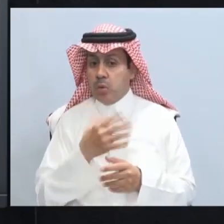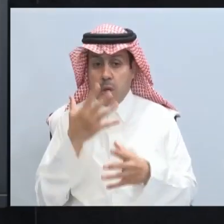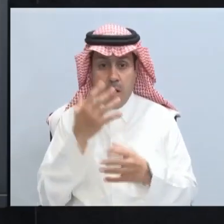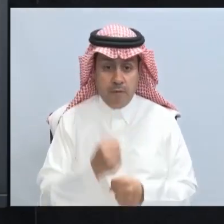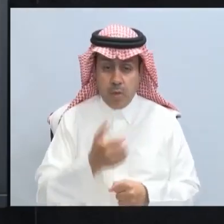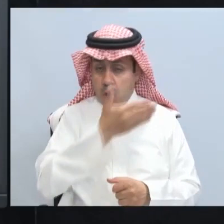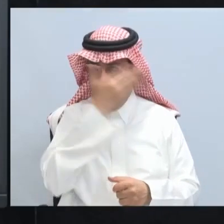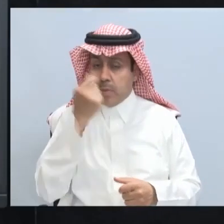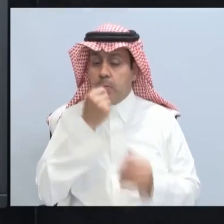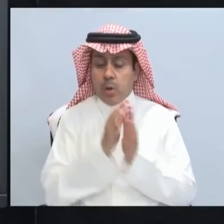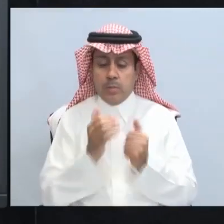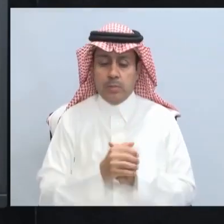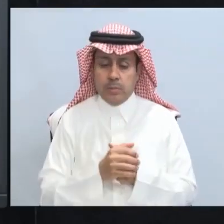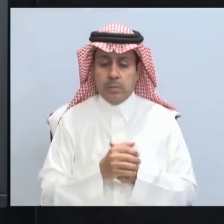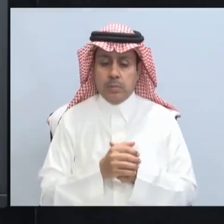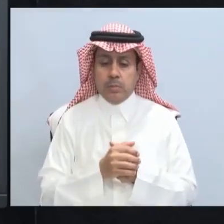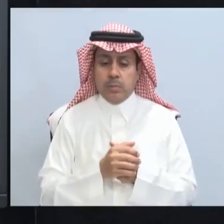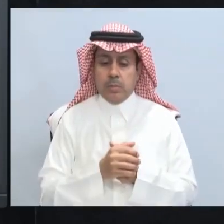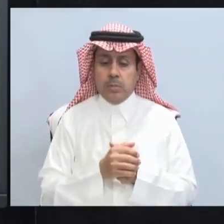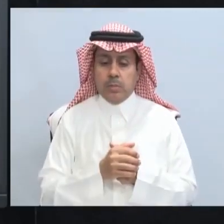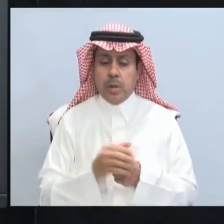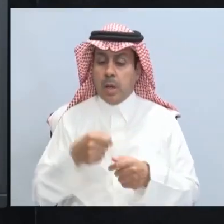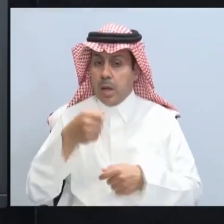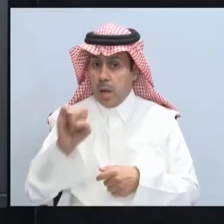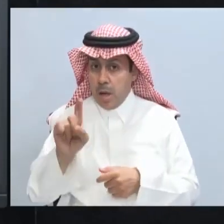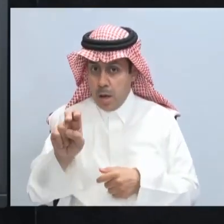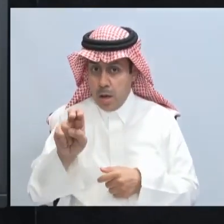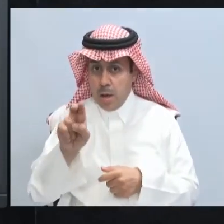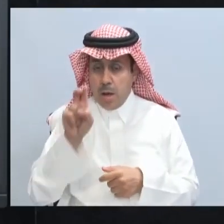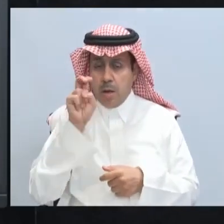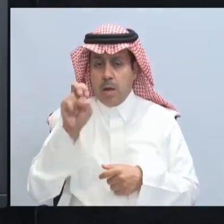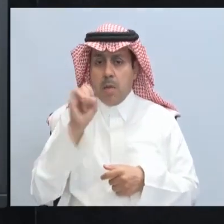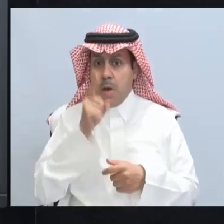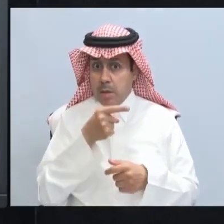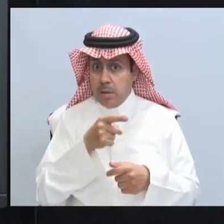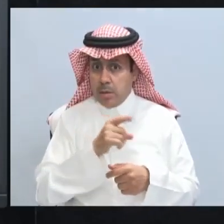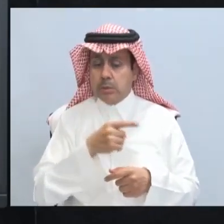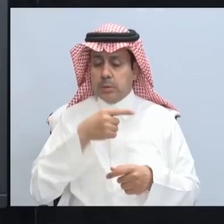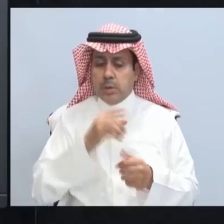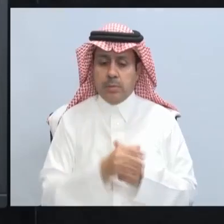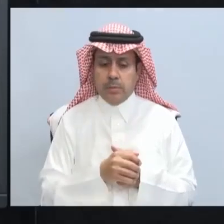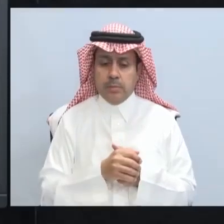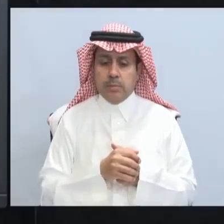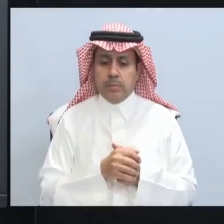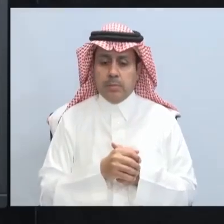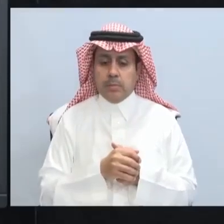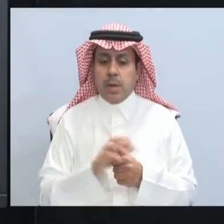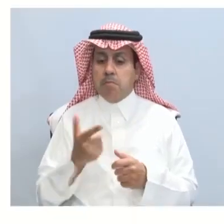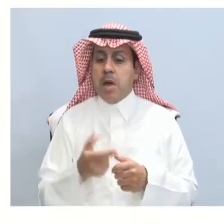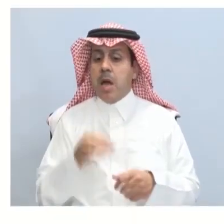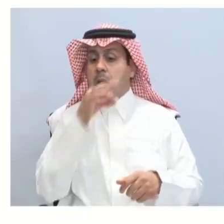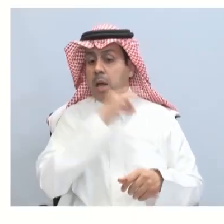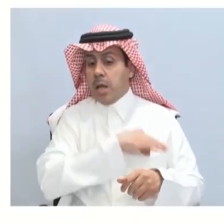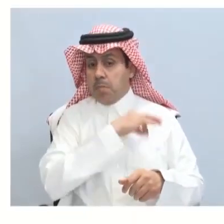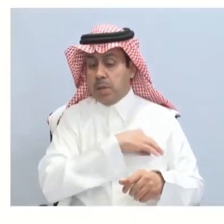لحفظ القران الكريم لا تعد من قمار الجواب نعم صحيحه ناتي بعد هذا ما الحكمه